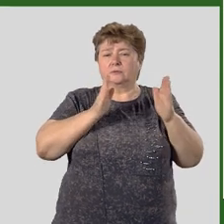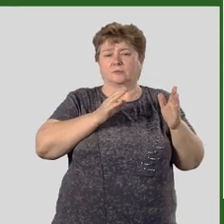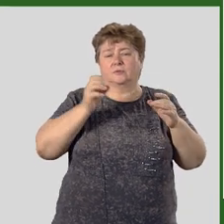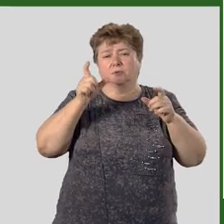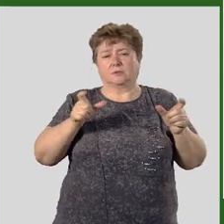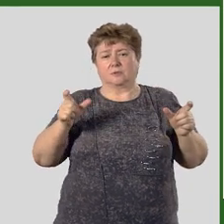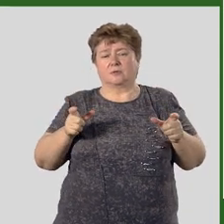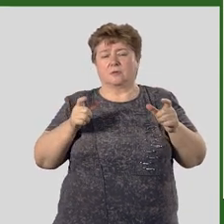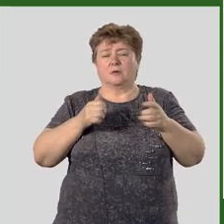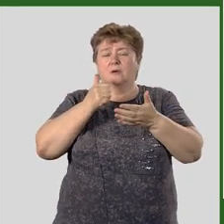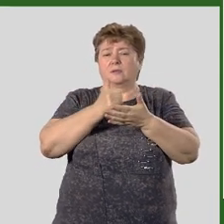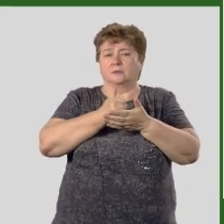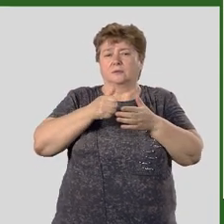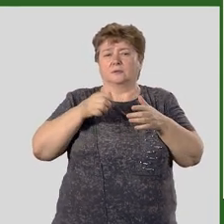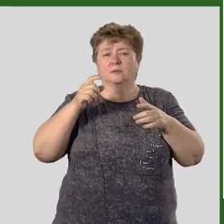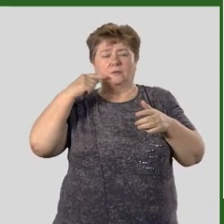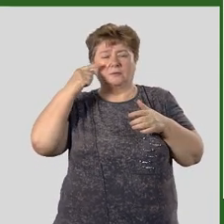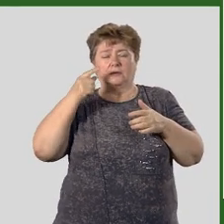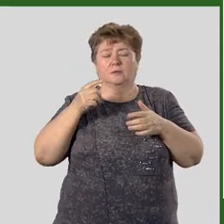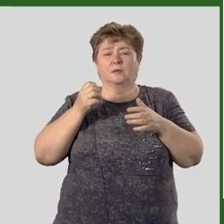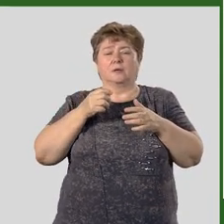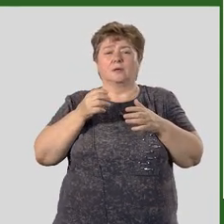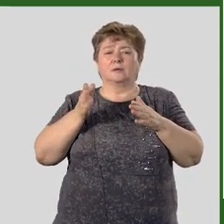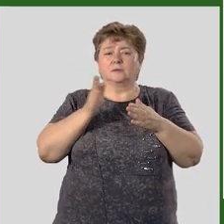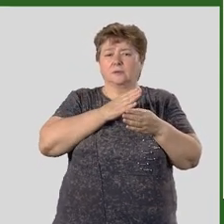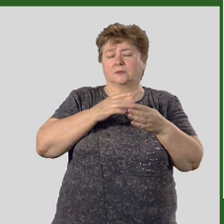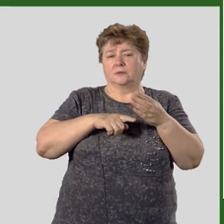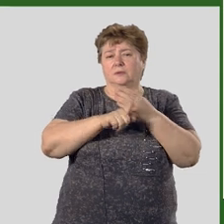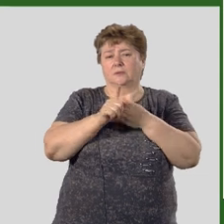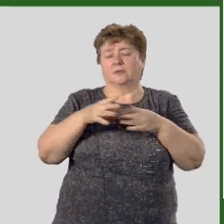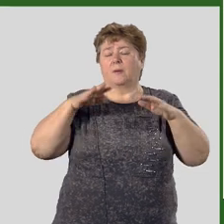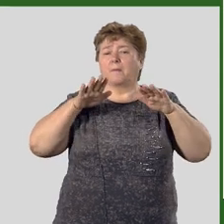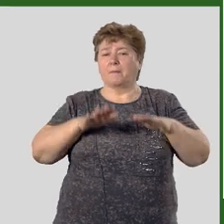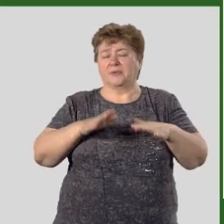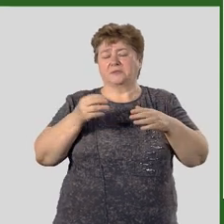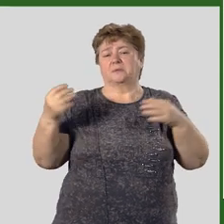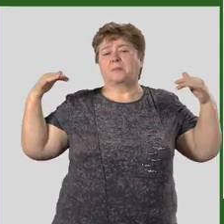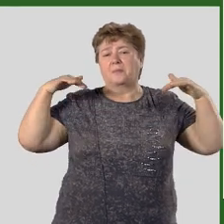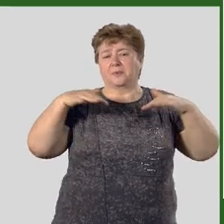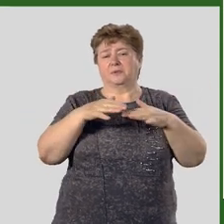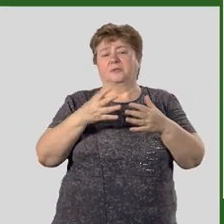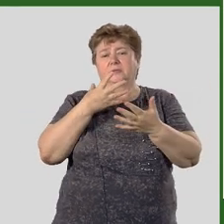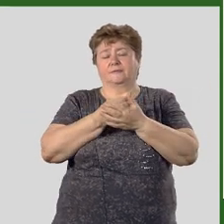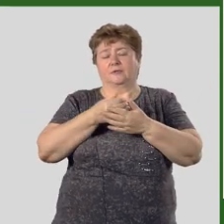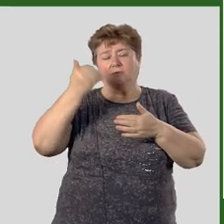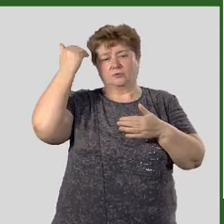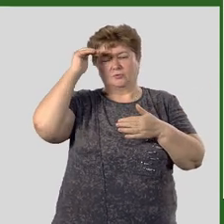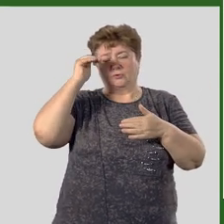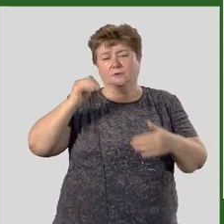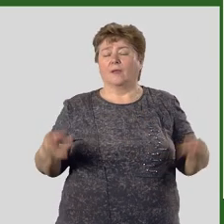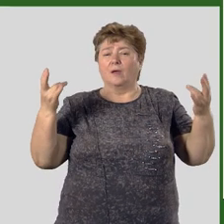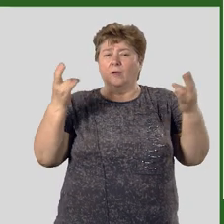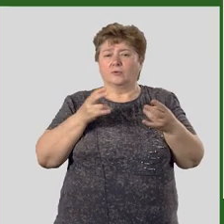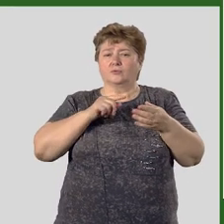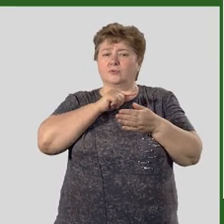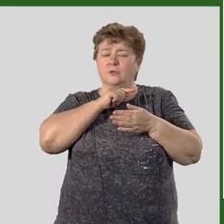населения. Коренное кыргызское население начало делиться на местных и приезжих, своих и чужих.